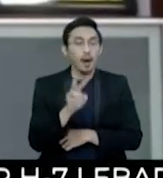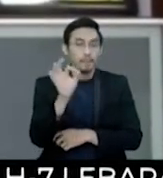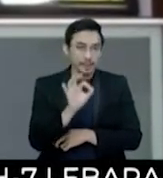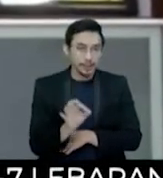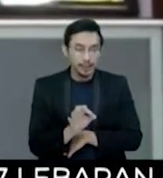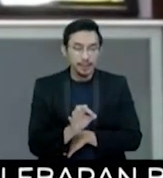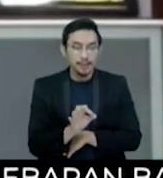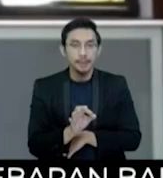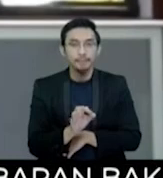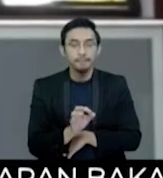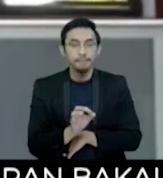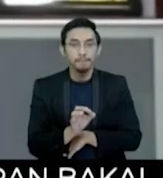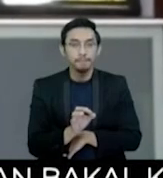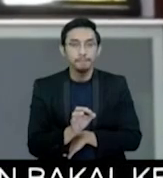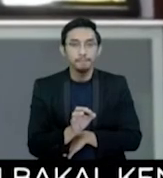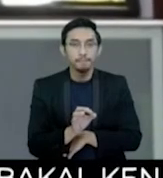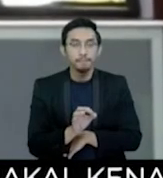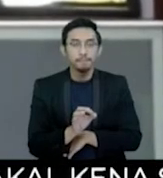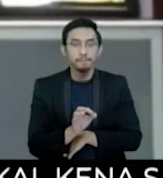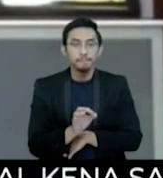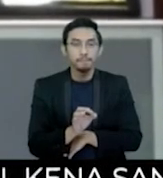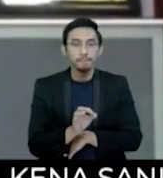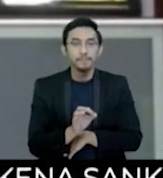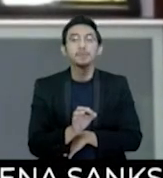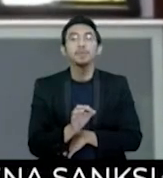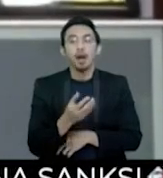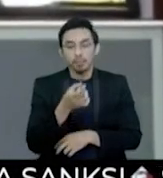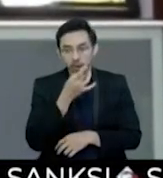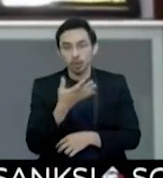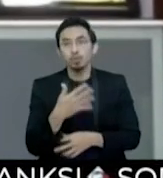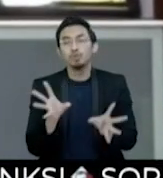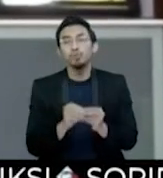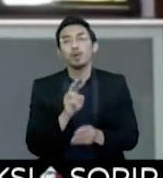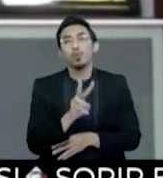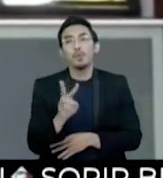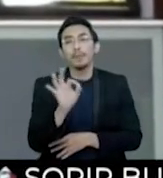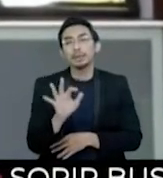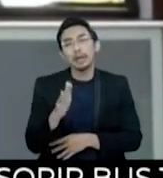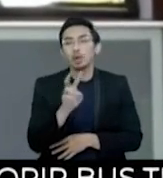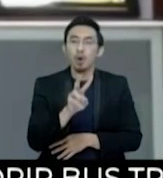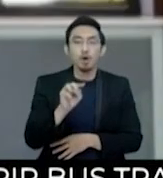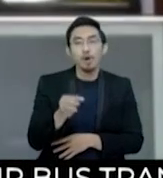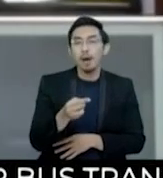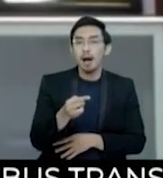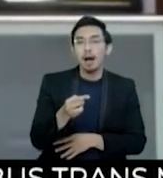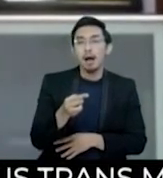tiket KA jarak jauh yang kami sediakan, yaitu ada 2,3 juta tiket kereta api jarak